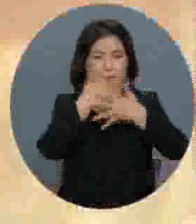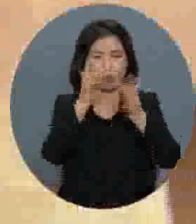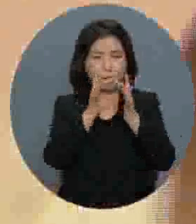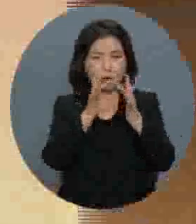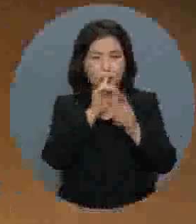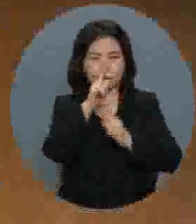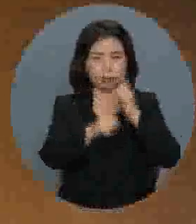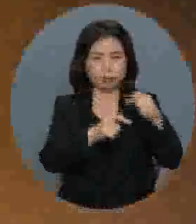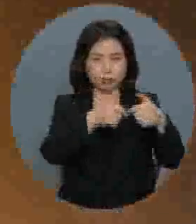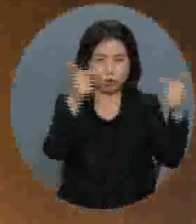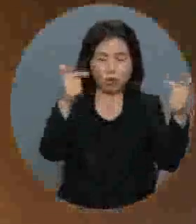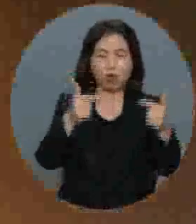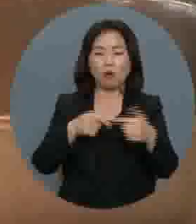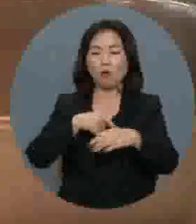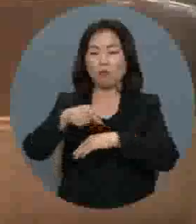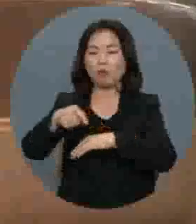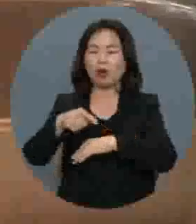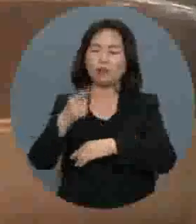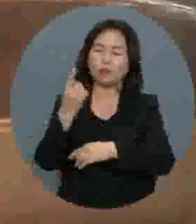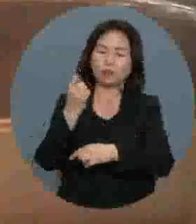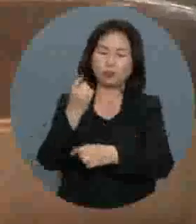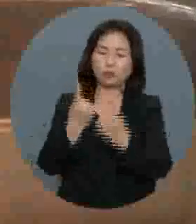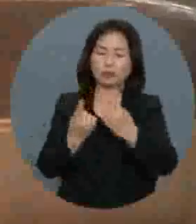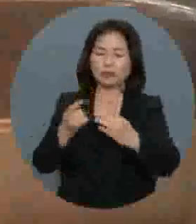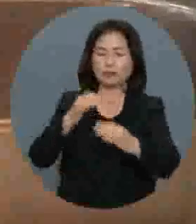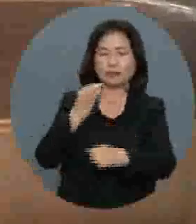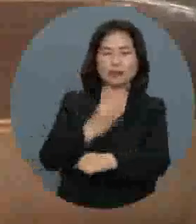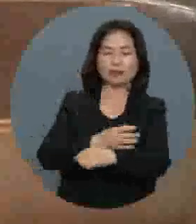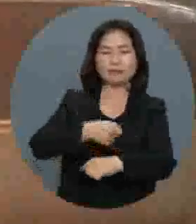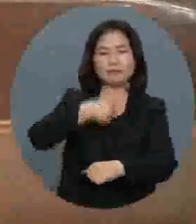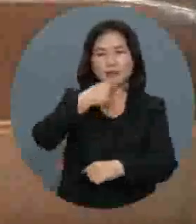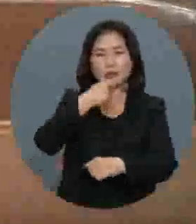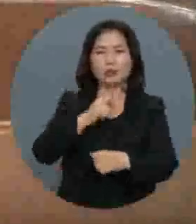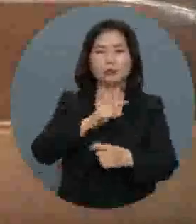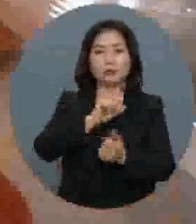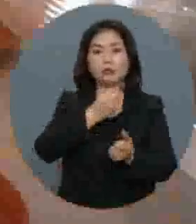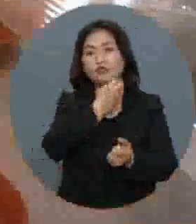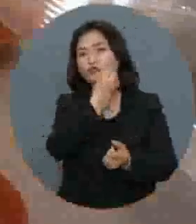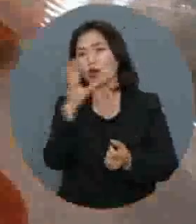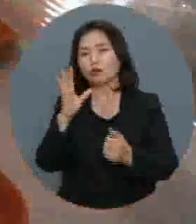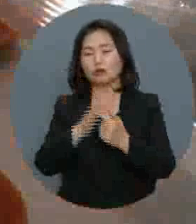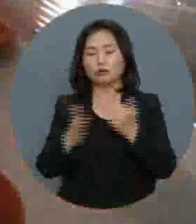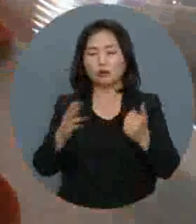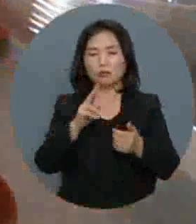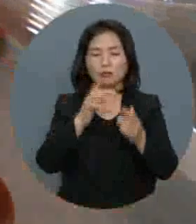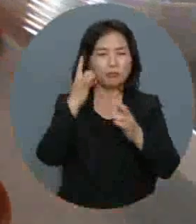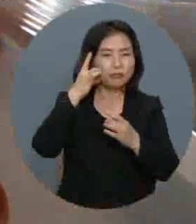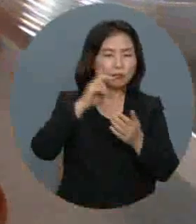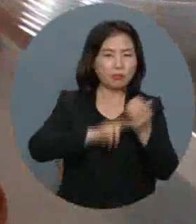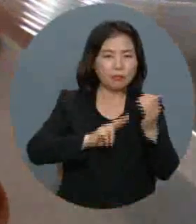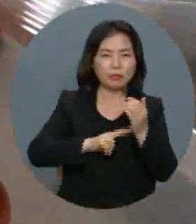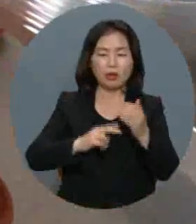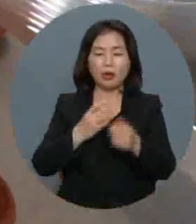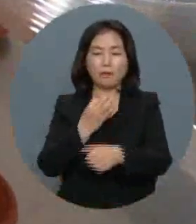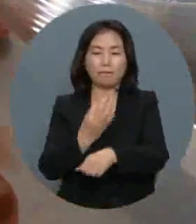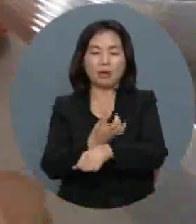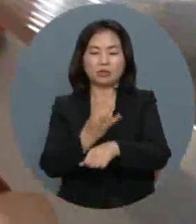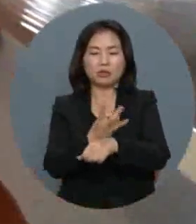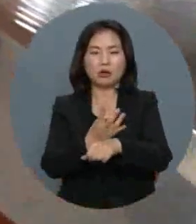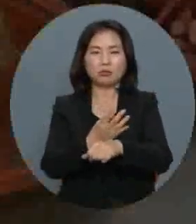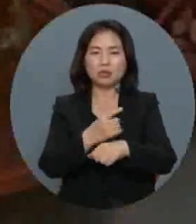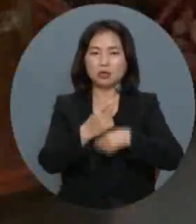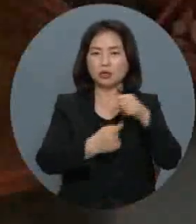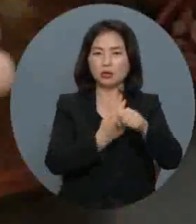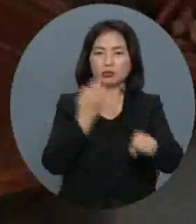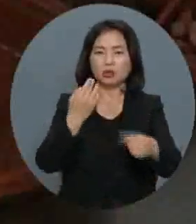온라인 주문 증가와 외식보다 간편식을 선호하는 추세에 따라 통신 판매업과 편의점은 1년 전보다